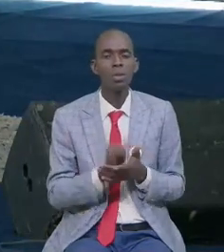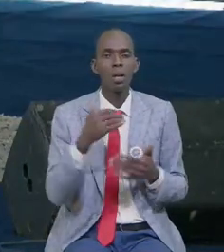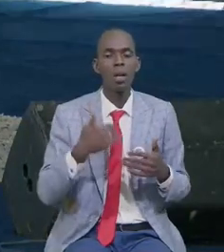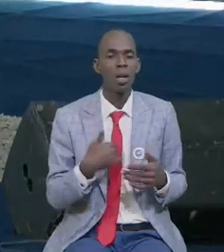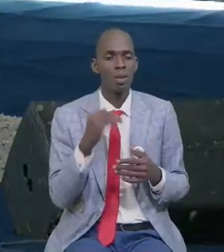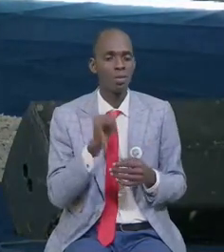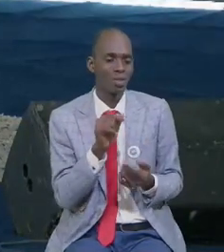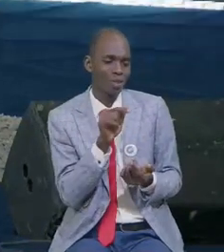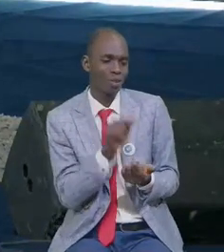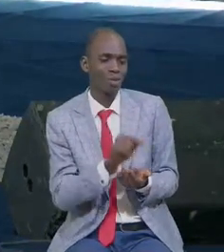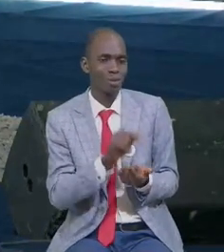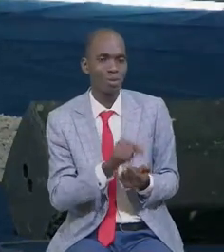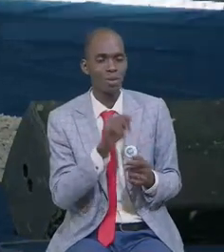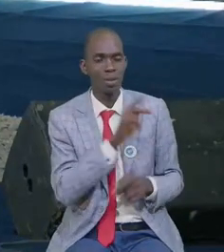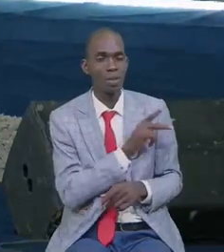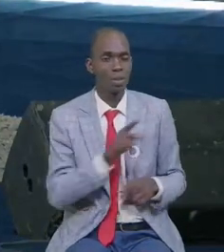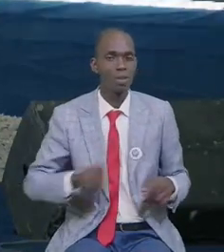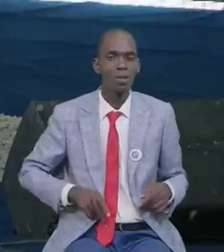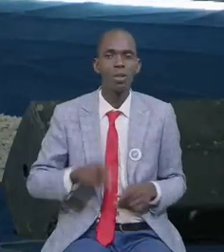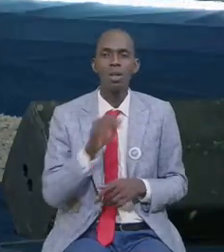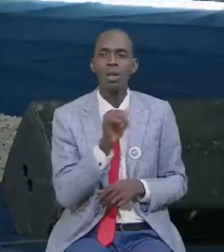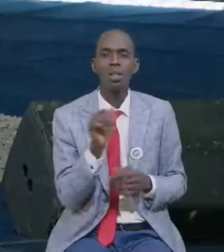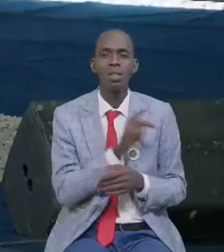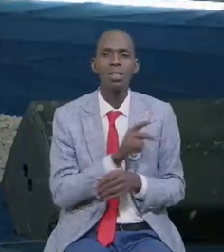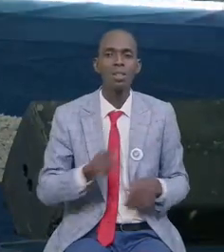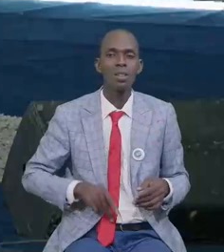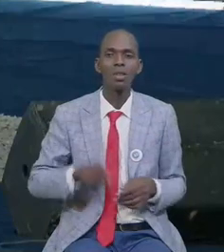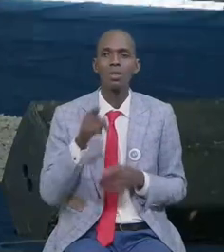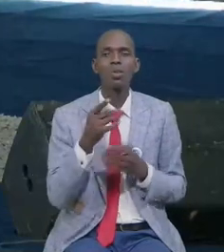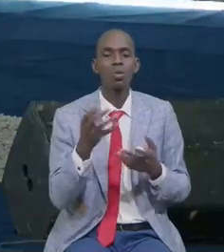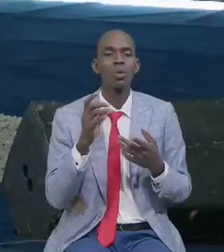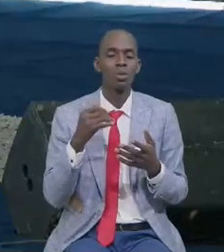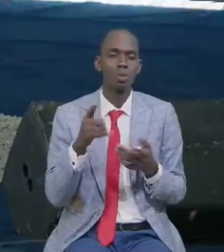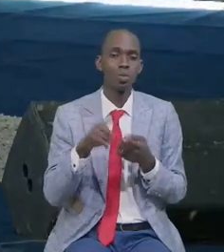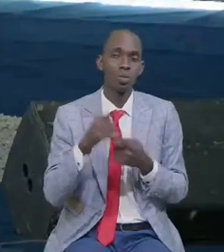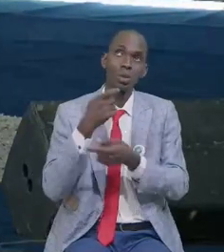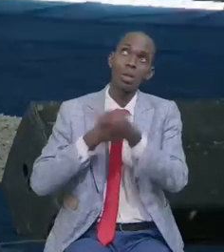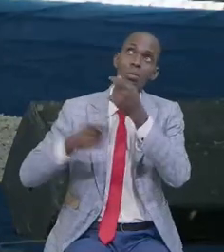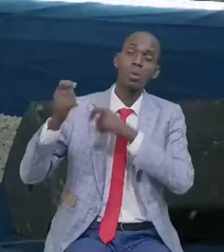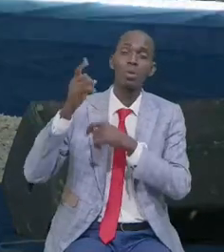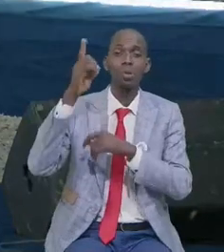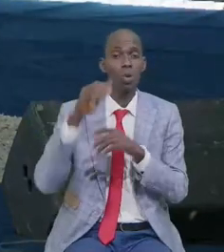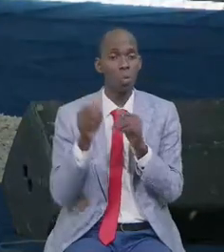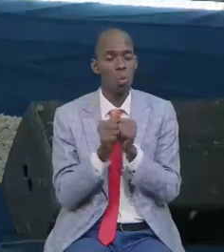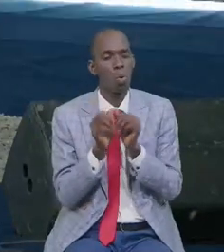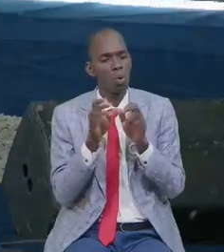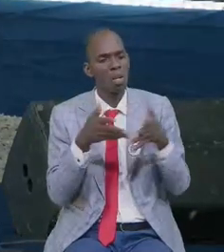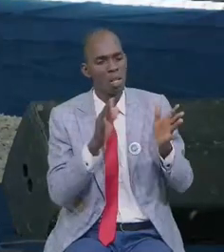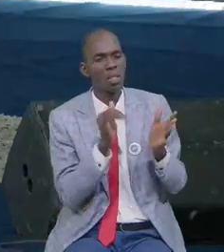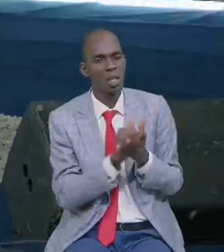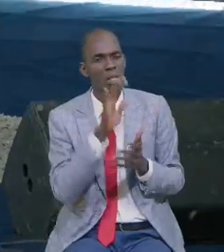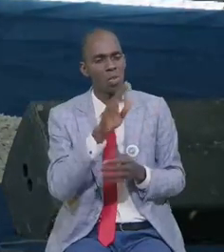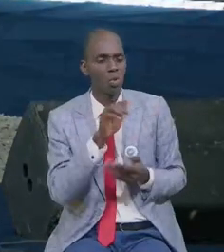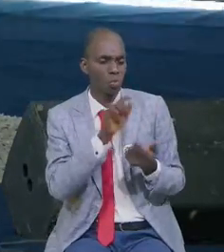un roi diminué, un roi avec qui vous voulez remplacer Dieu, qu'il vienne,